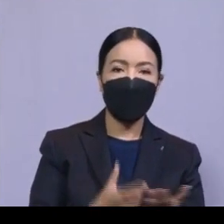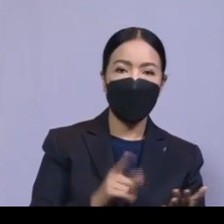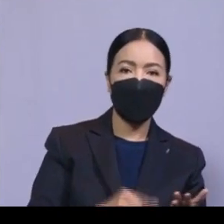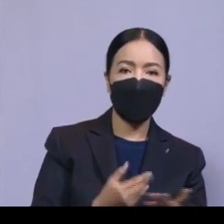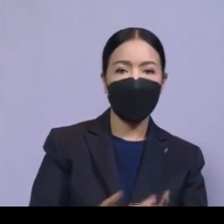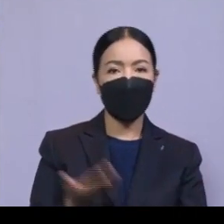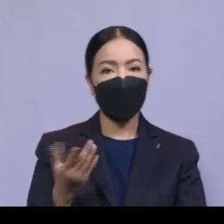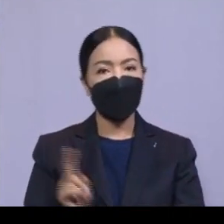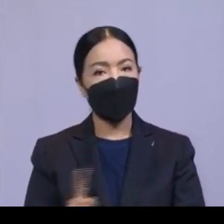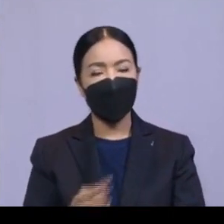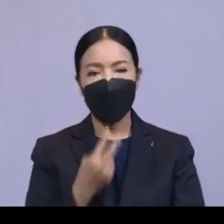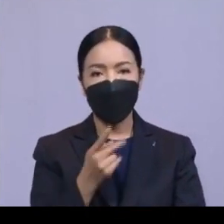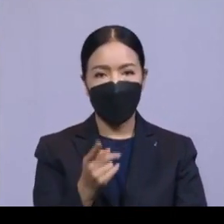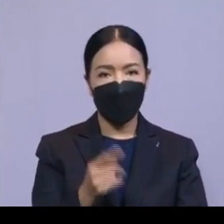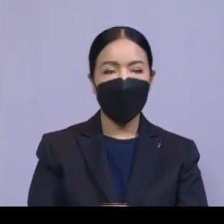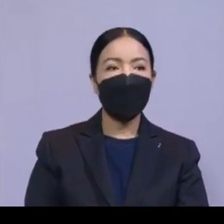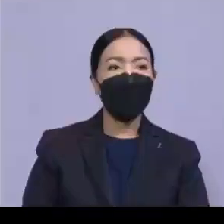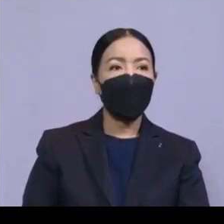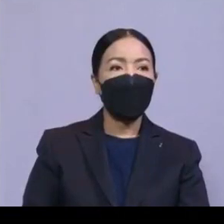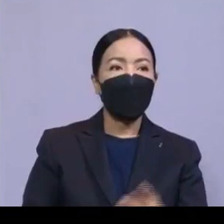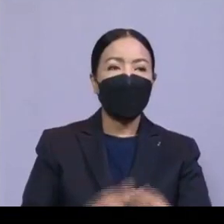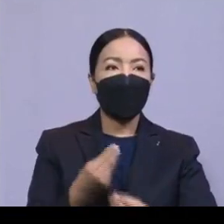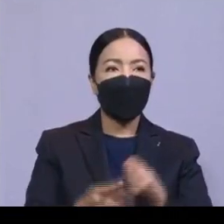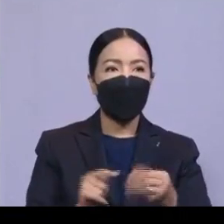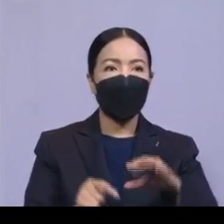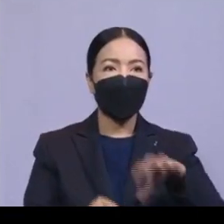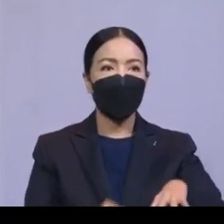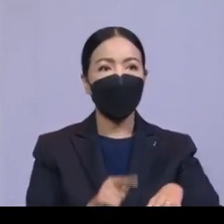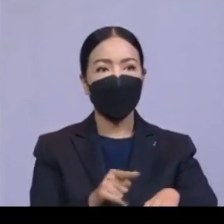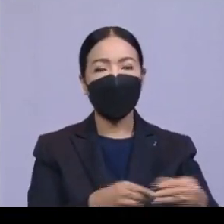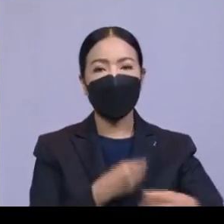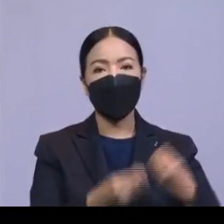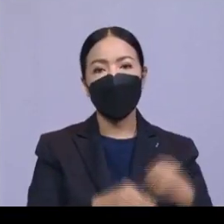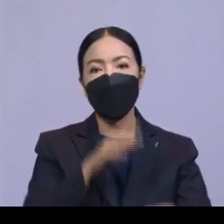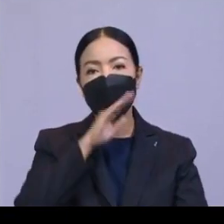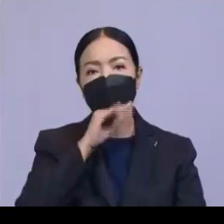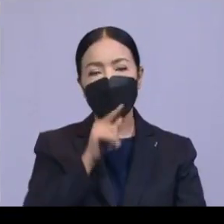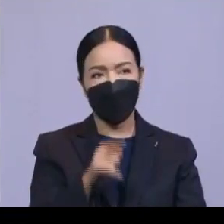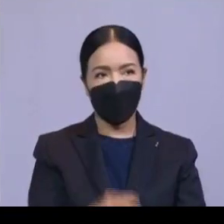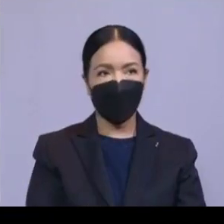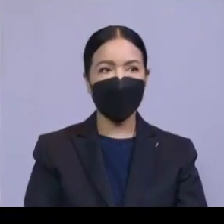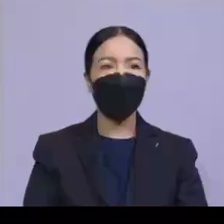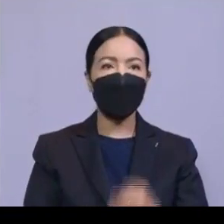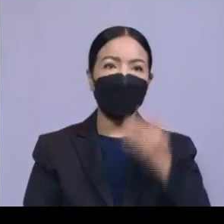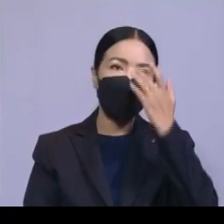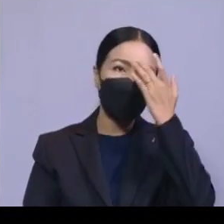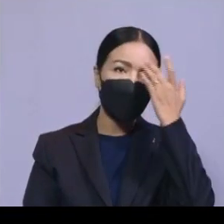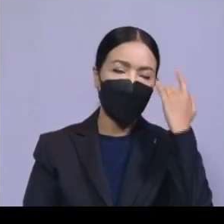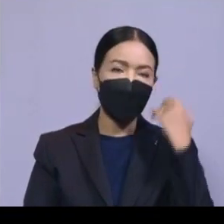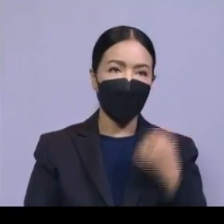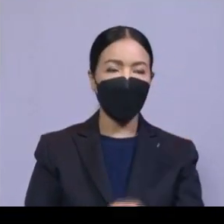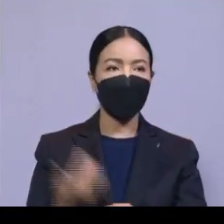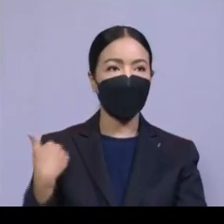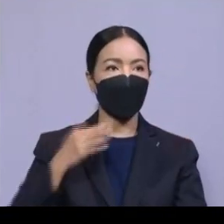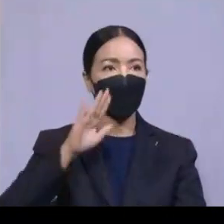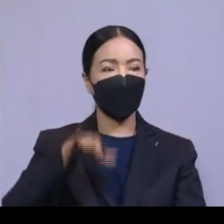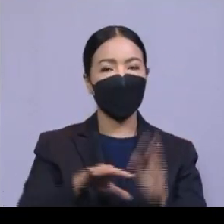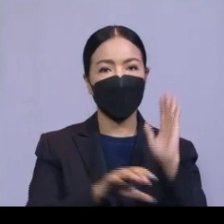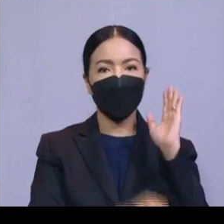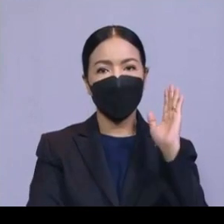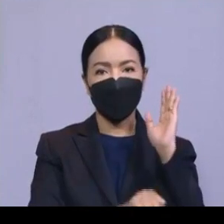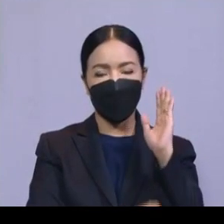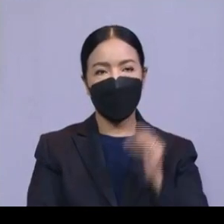แพงกันมั่งไปที่แรกค่ะที่ตลาดที่เป็นเขียงหมูก่อนนะคะที่ตลาดทรัพย์สินพลาซ่าเทศบาลนครสงขลา